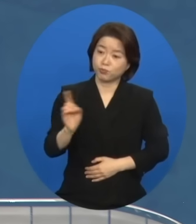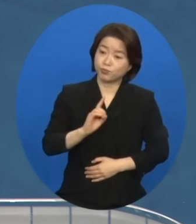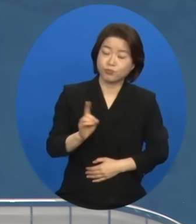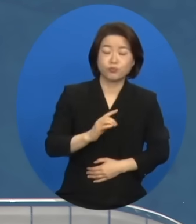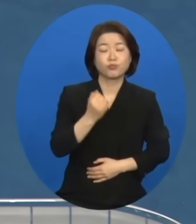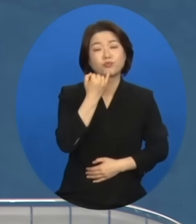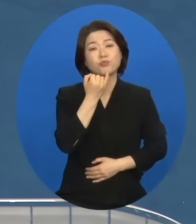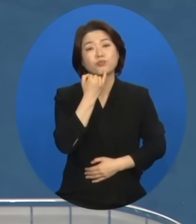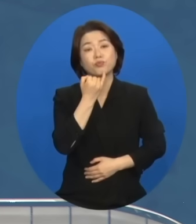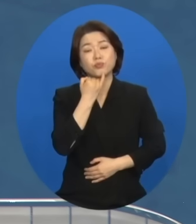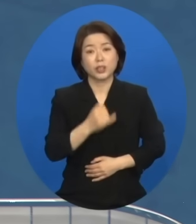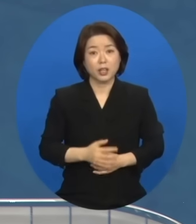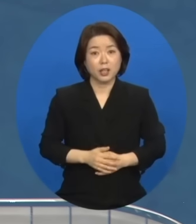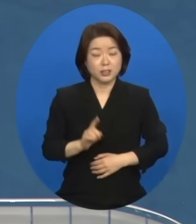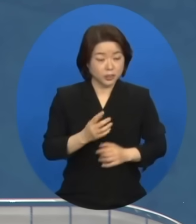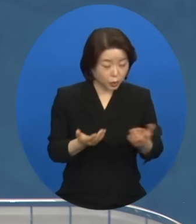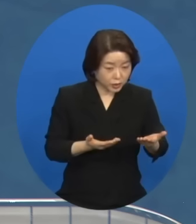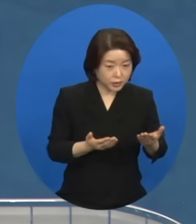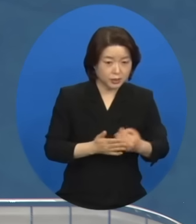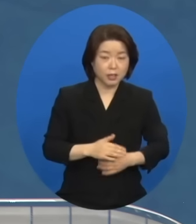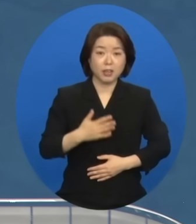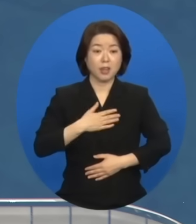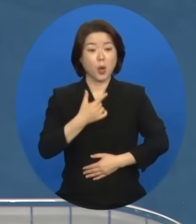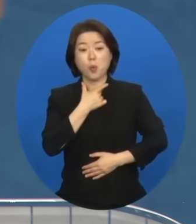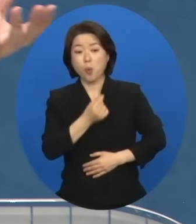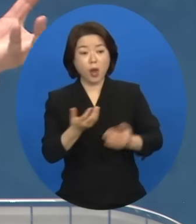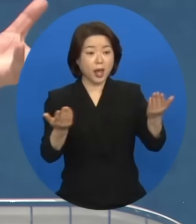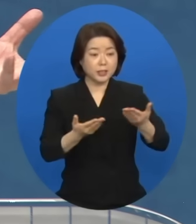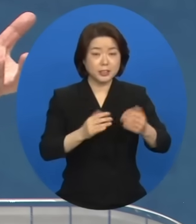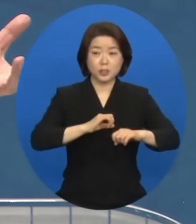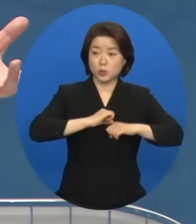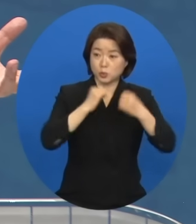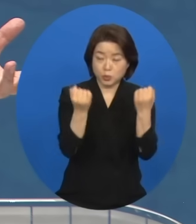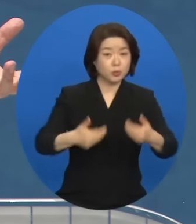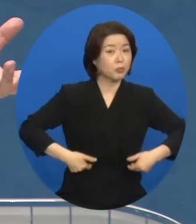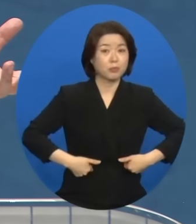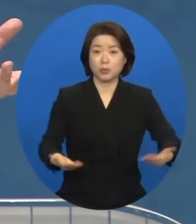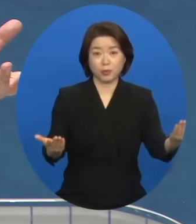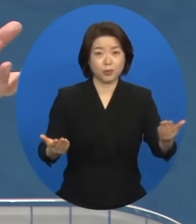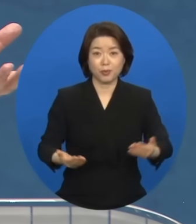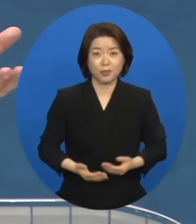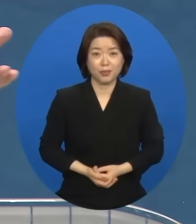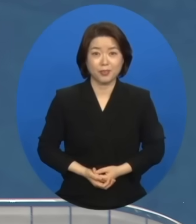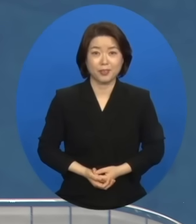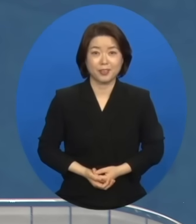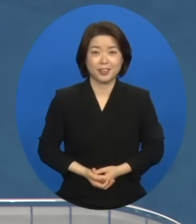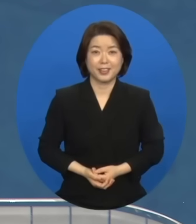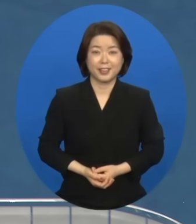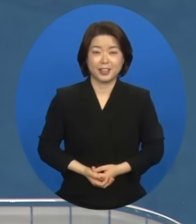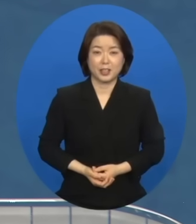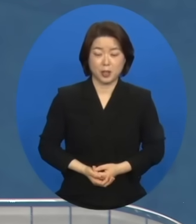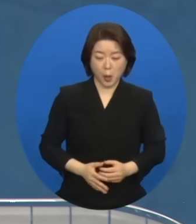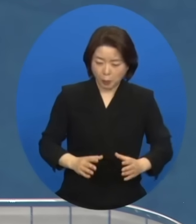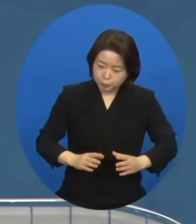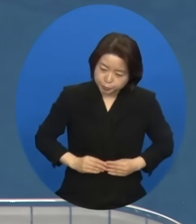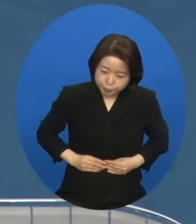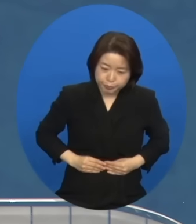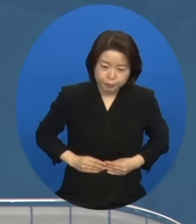일, 정말 원하는 일은 순종을 할 필요가 없는 거죠. 배가